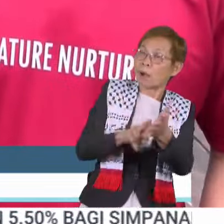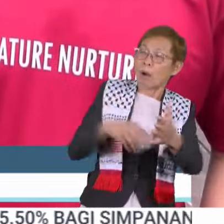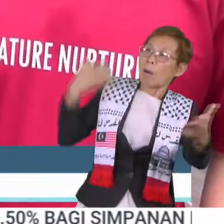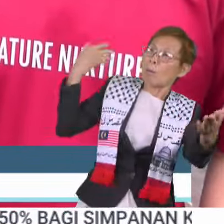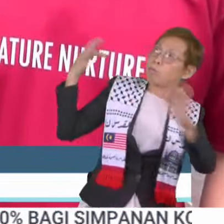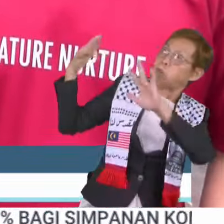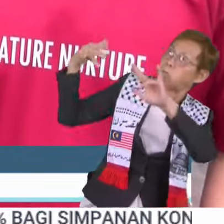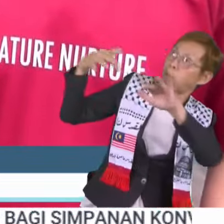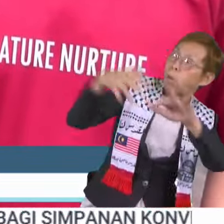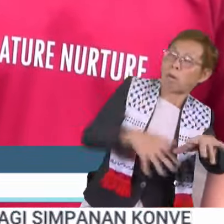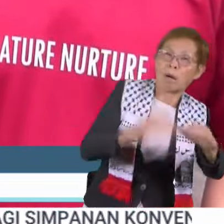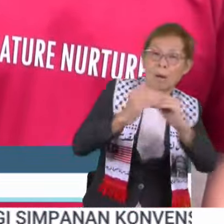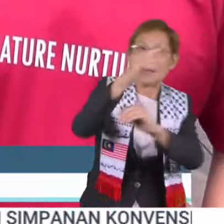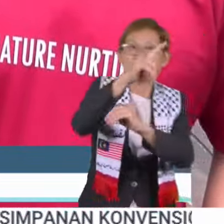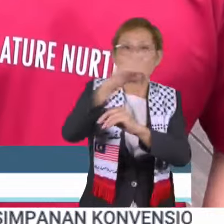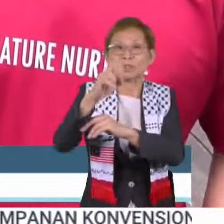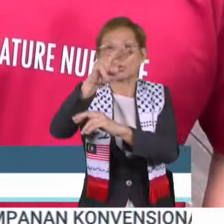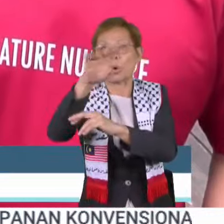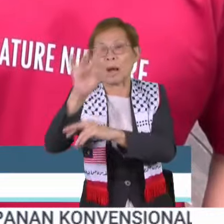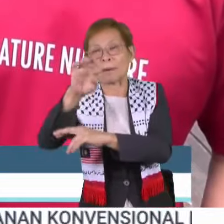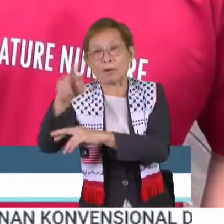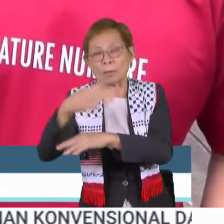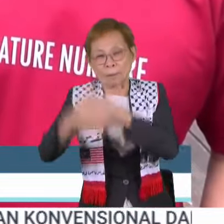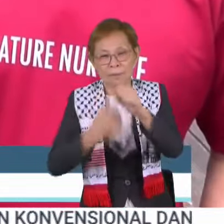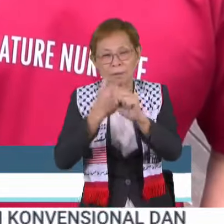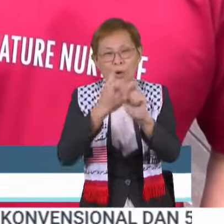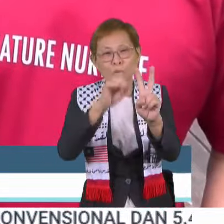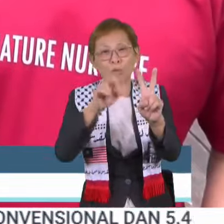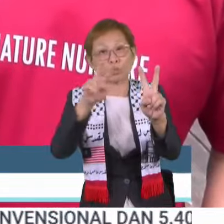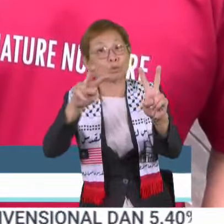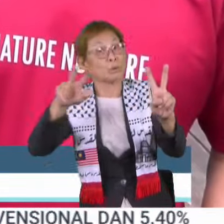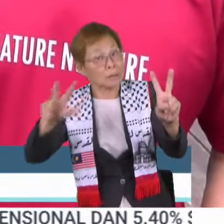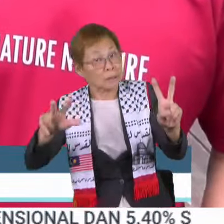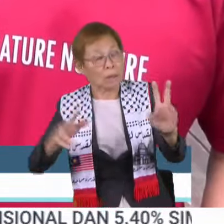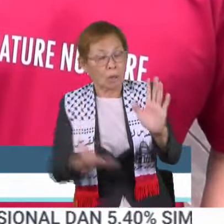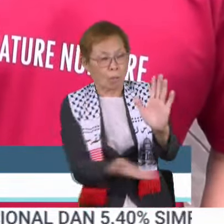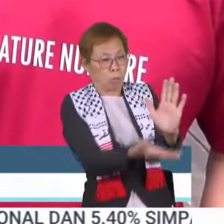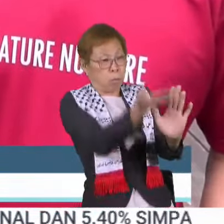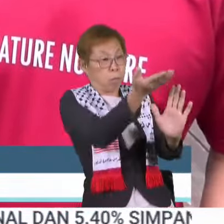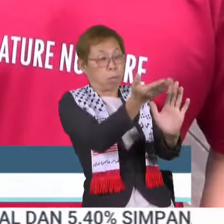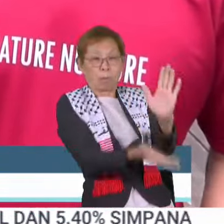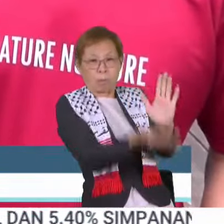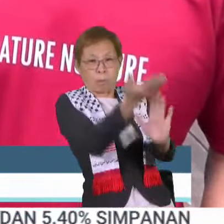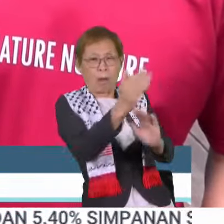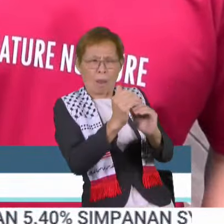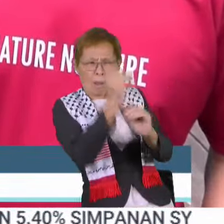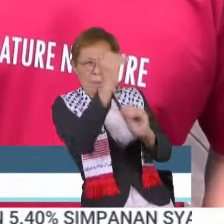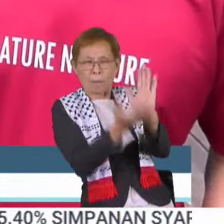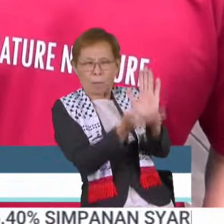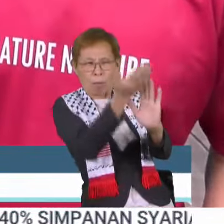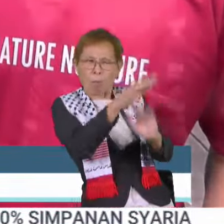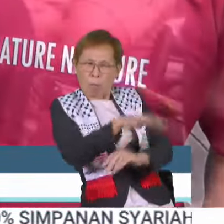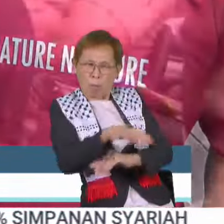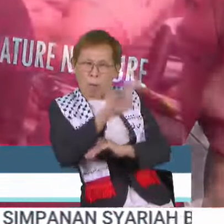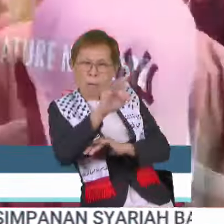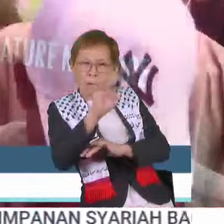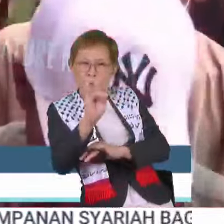ketibaan melebihi 128,000 pada tahun lepas dan ianya telah meningkat lebih L lebih